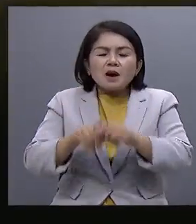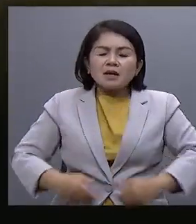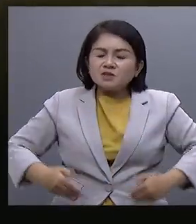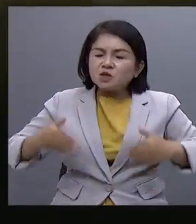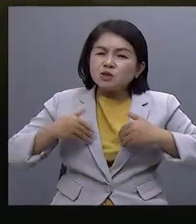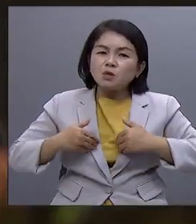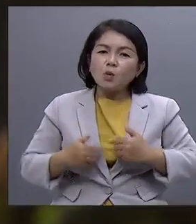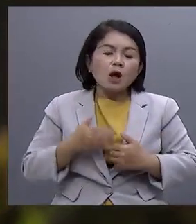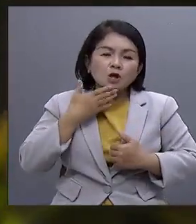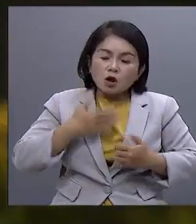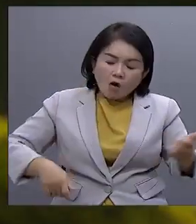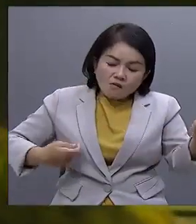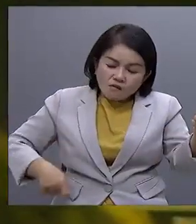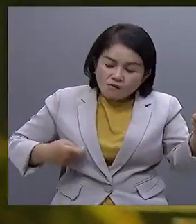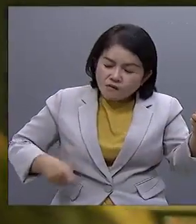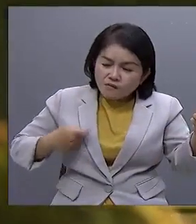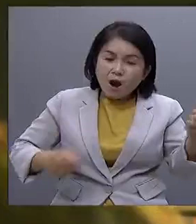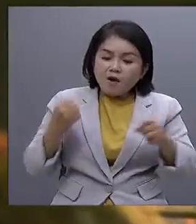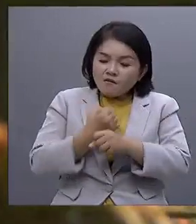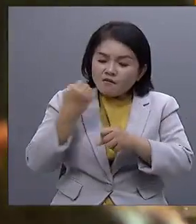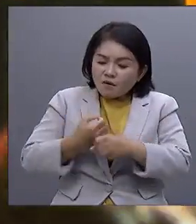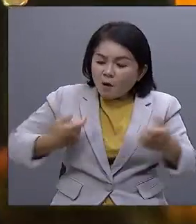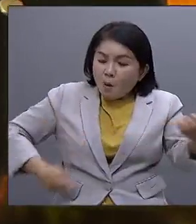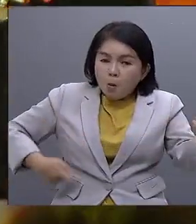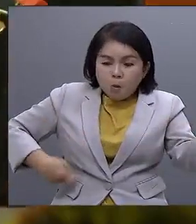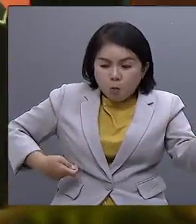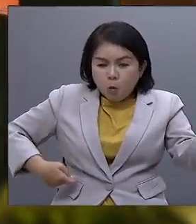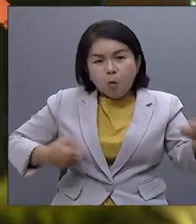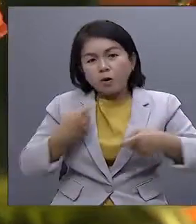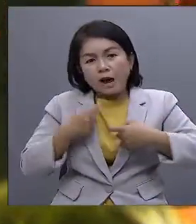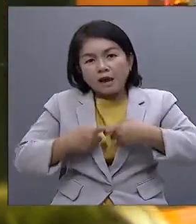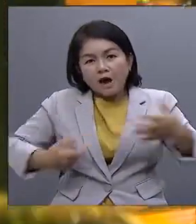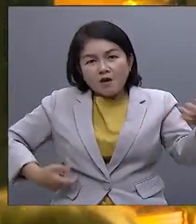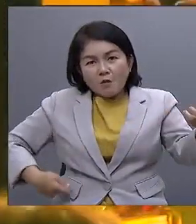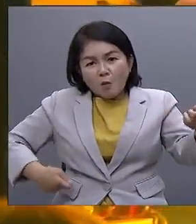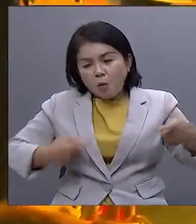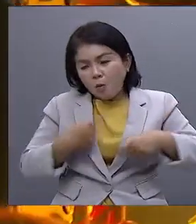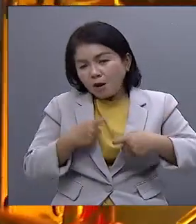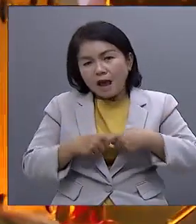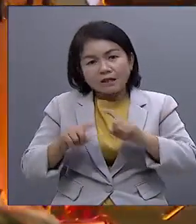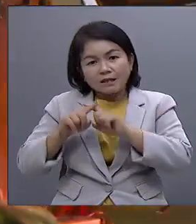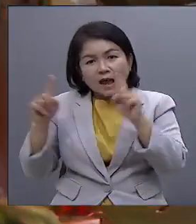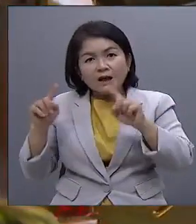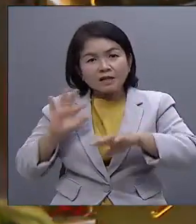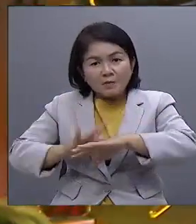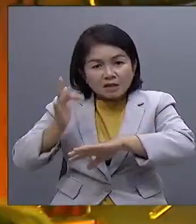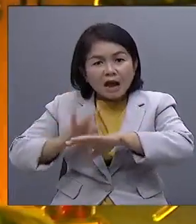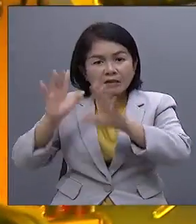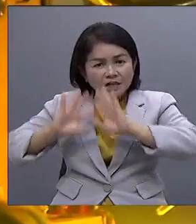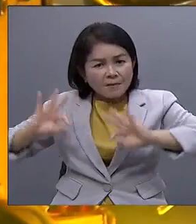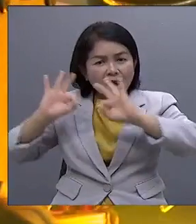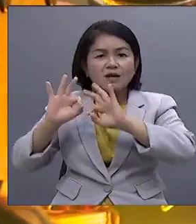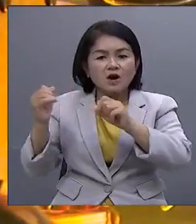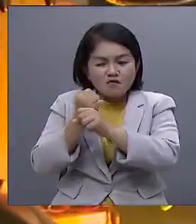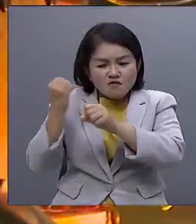อดกีตาร์โปร่งที่ไม่คุ้นมือเพราะทั้งคอใหญ่แล้วก็สายสูงกว่ากีตาร์ไฟฟ้าที่ใช้ประจำวินัยจึงเป็นสิ่งสำคัญค่ะ